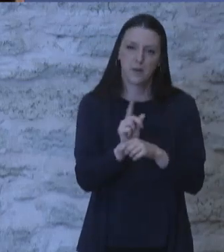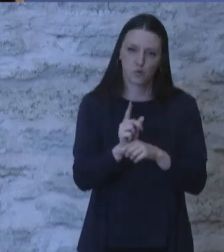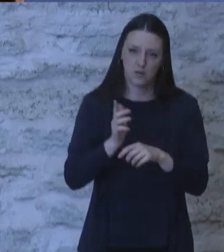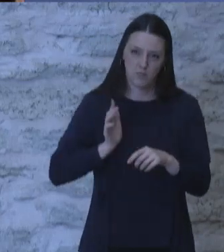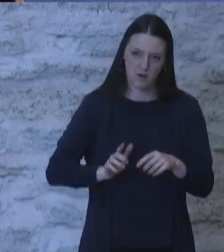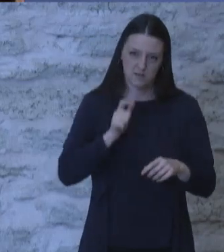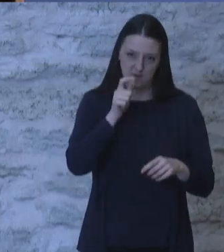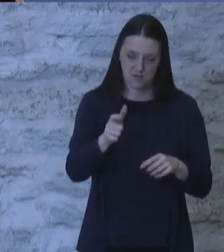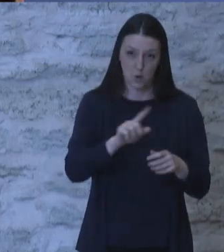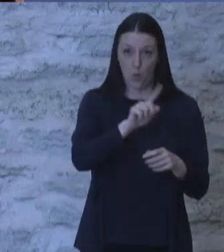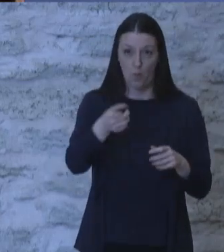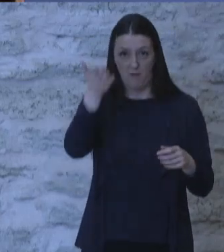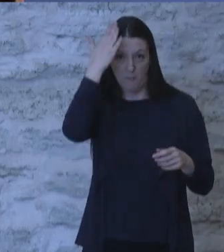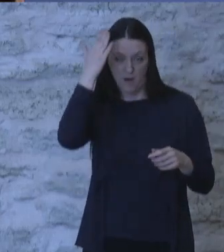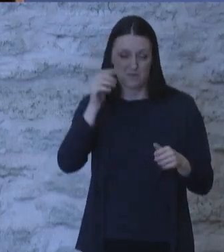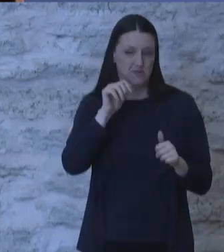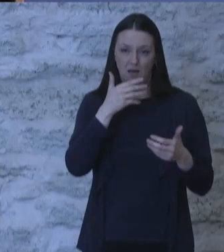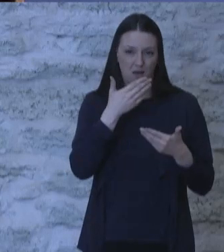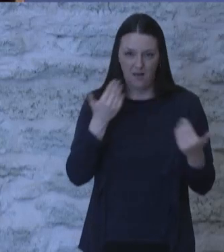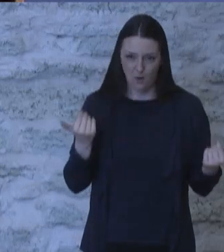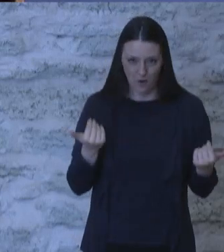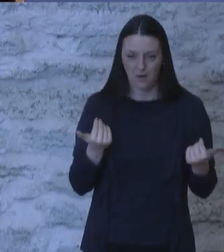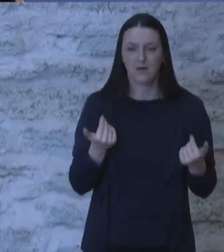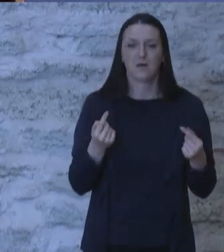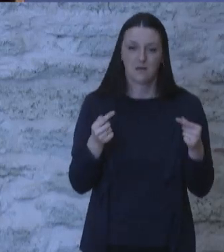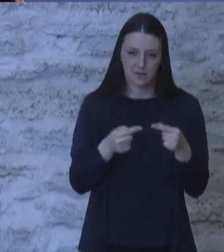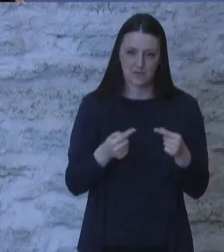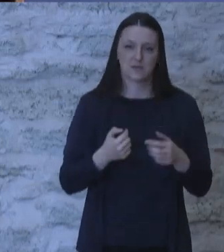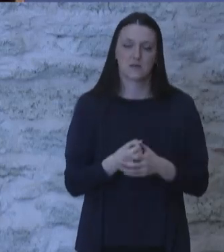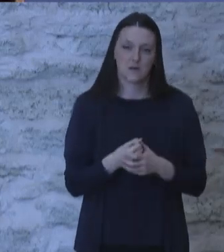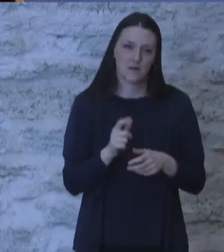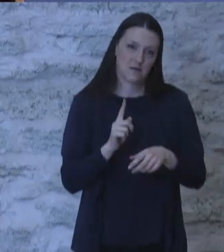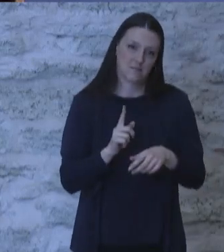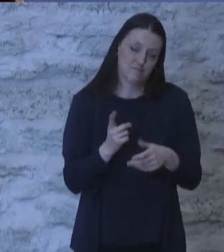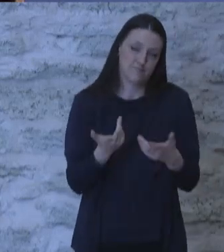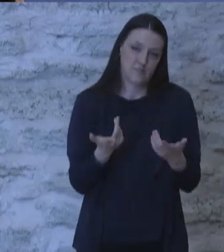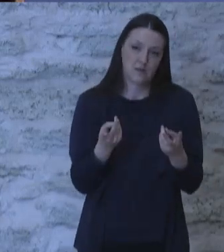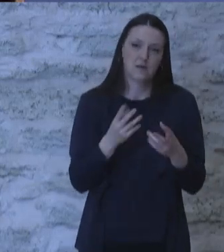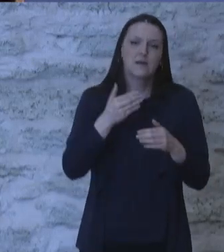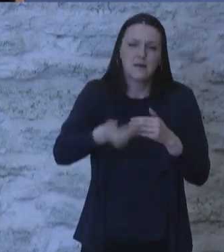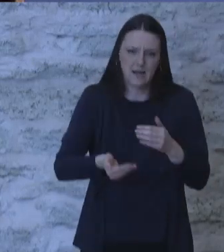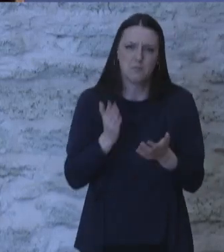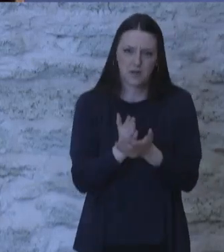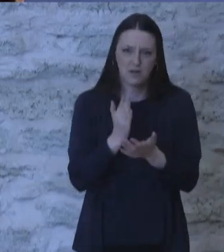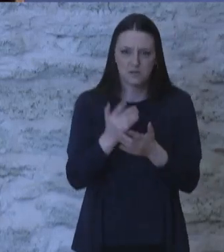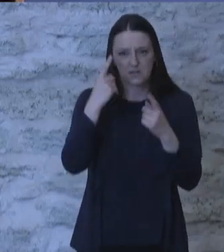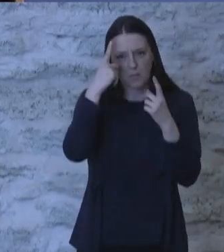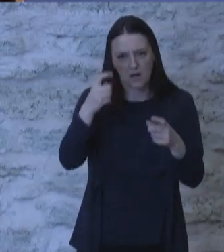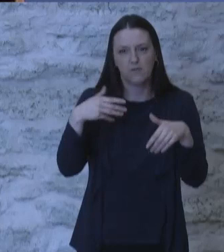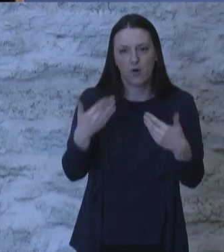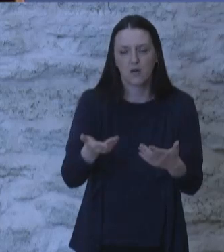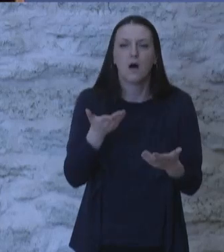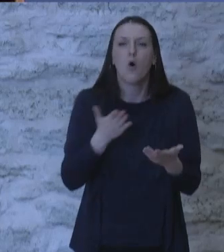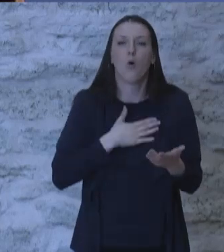kuupäevad tulevad siin nii peas, siis ei tule neid kuupäevad nii peaste kella ajad. Aga kindlasti ma annan selle teada oma